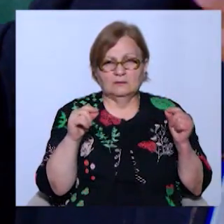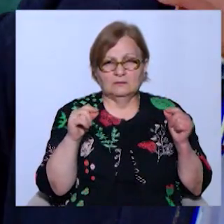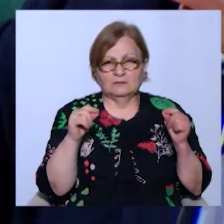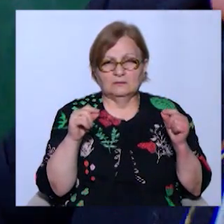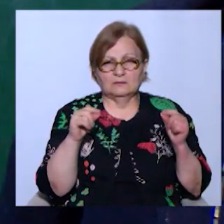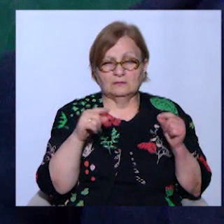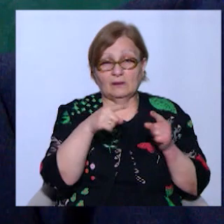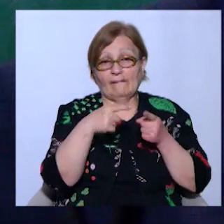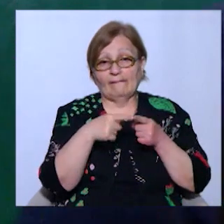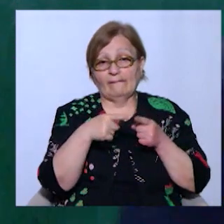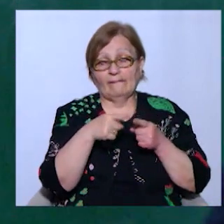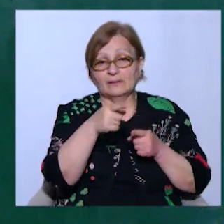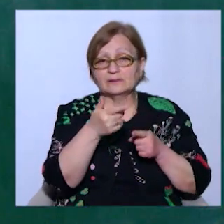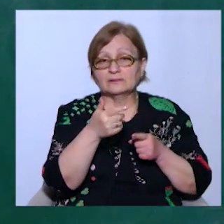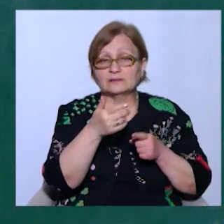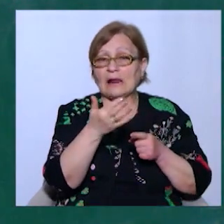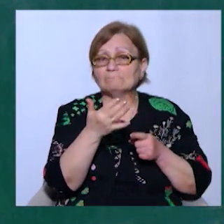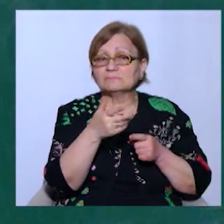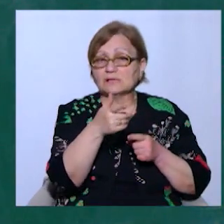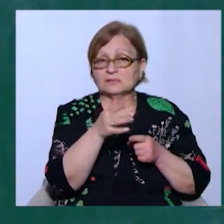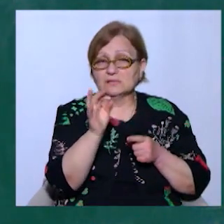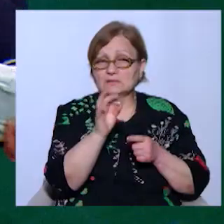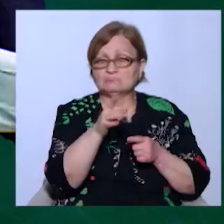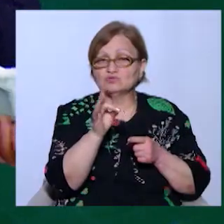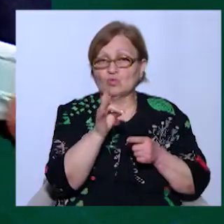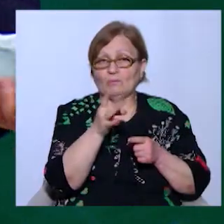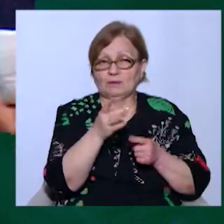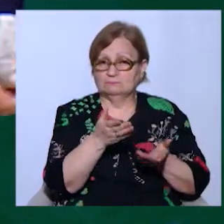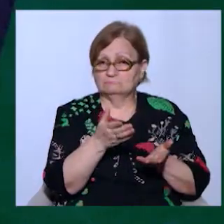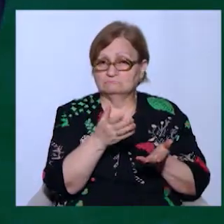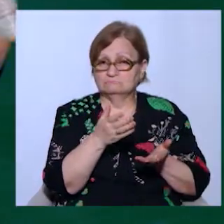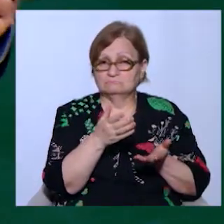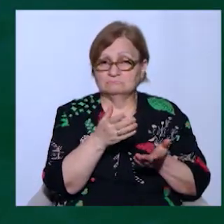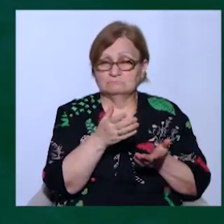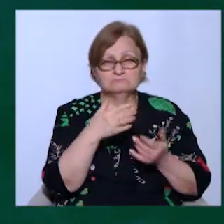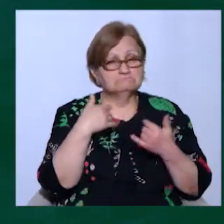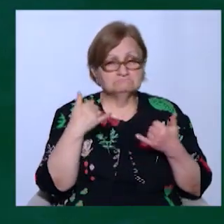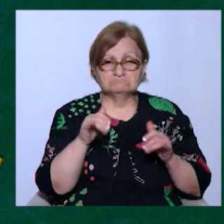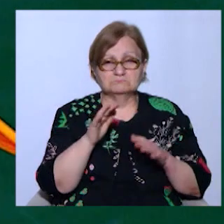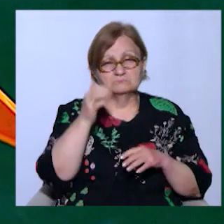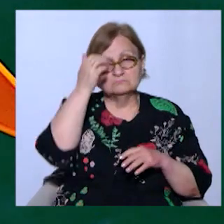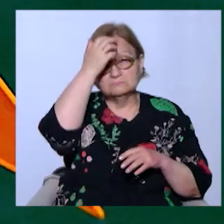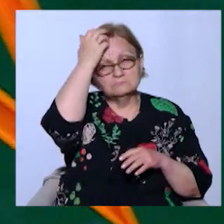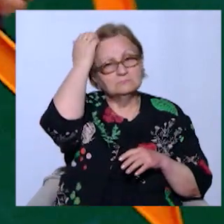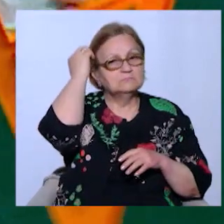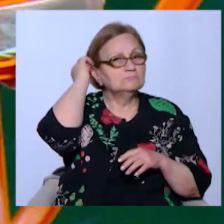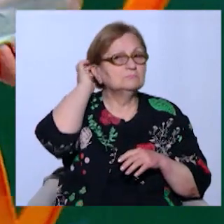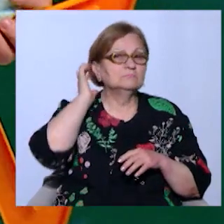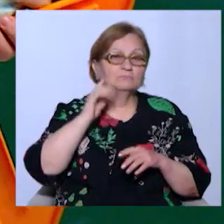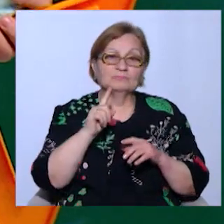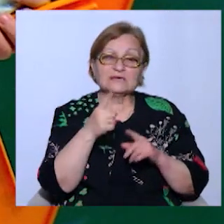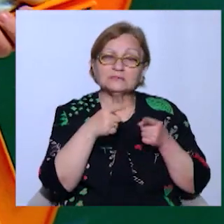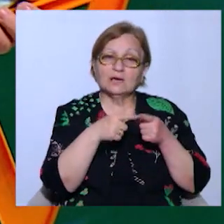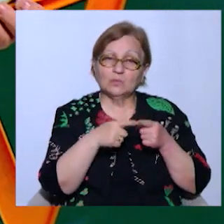ამ აკუთხის სიდიდე გავიგო. არაფერი არ გასაკვირია. არაა გასაკვირი, რომ რადგან